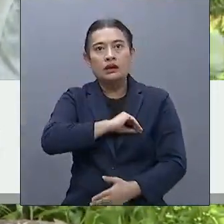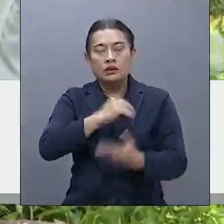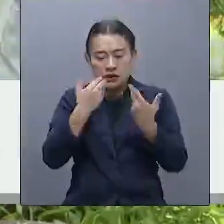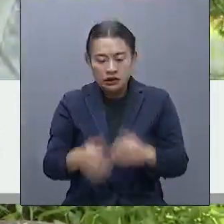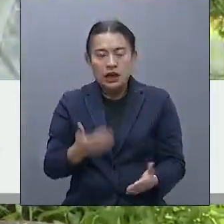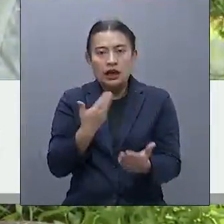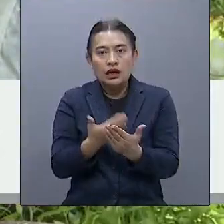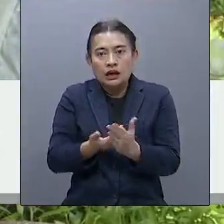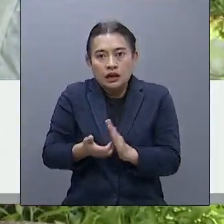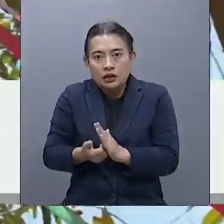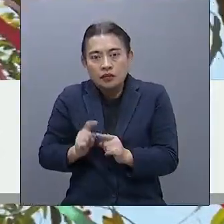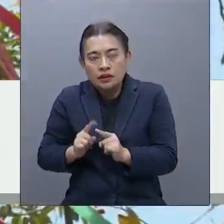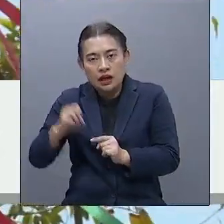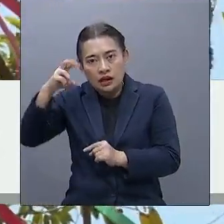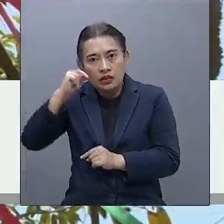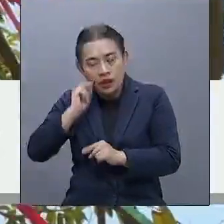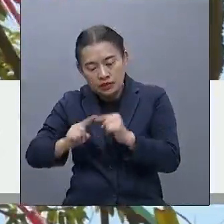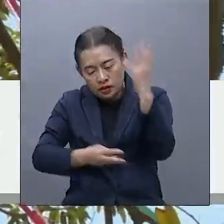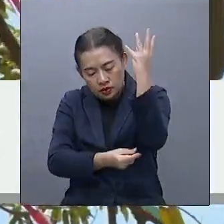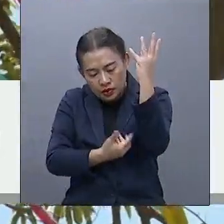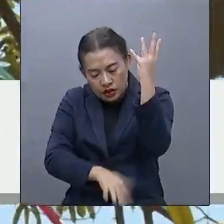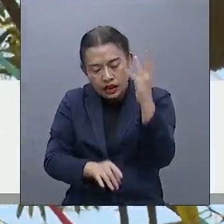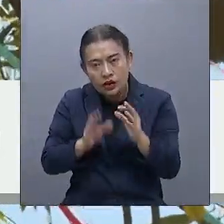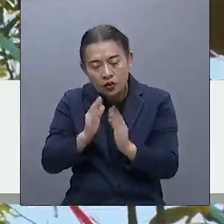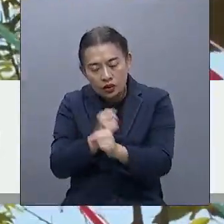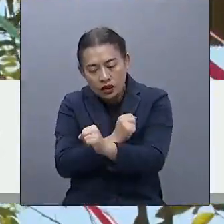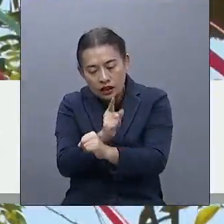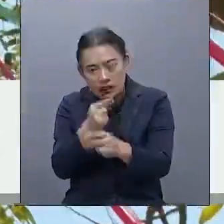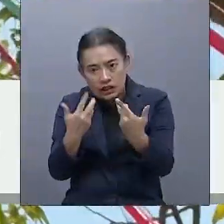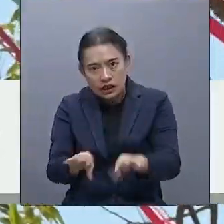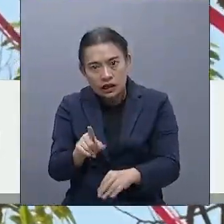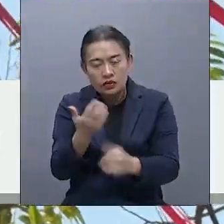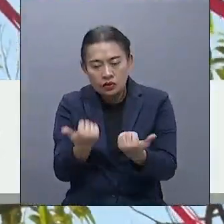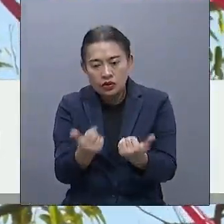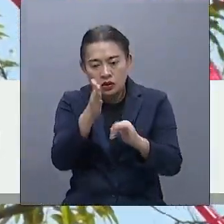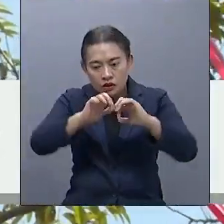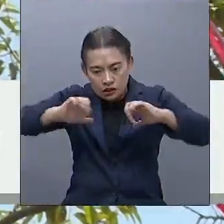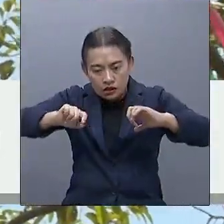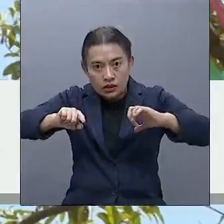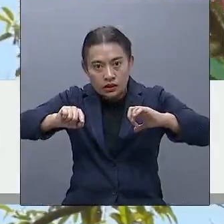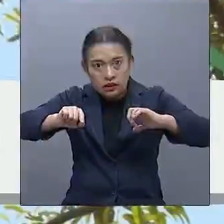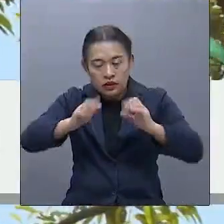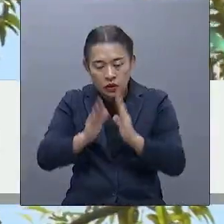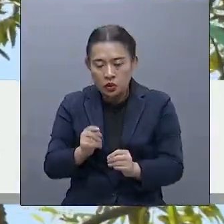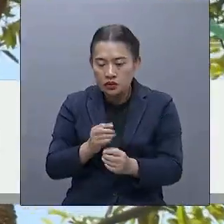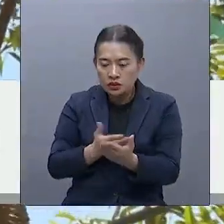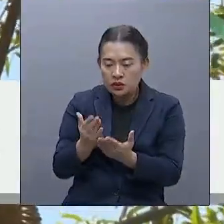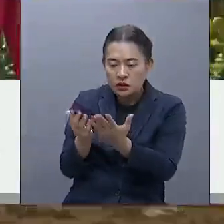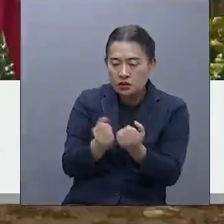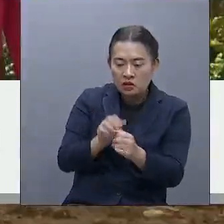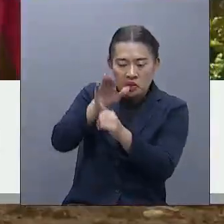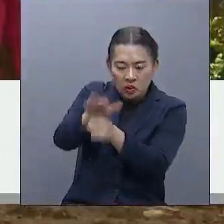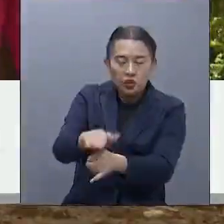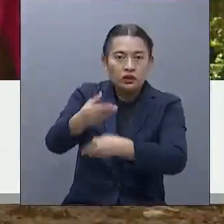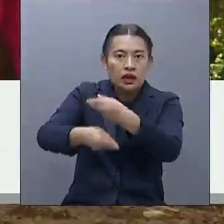าใช้จ่ายค่าน้ำค่าไฟค่าปุ๋ยและค่าจ้างเก็บและช่วงนี้ราคาทุเรียนในพื้นที่พ่อค้าคนกลางเข้ามากดราค